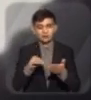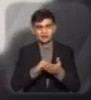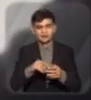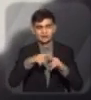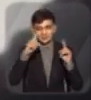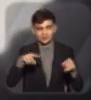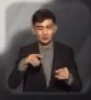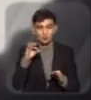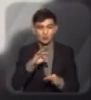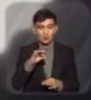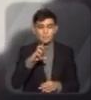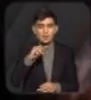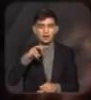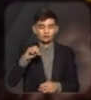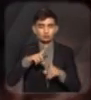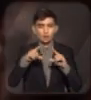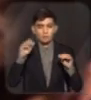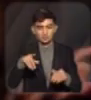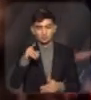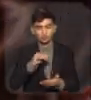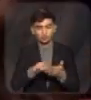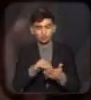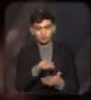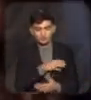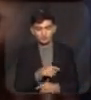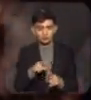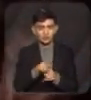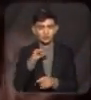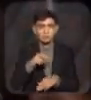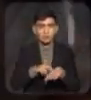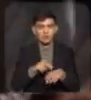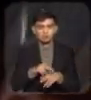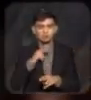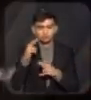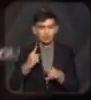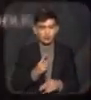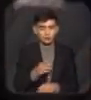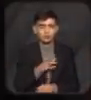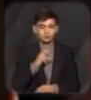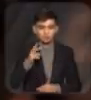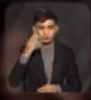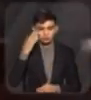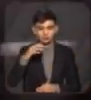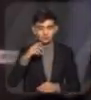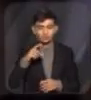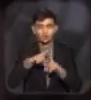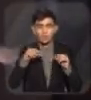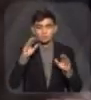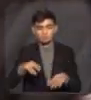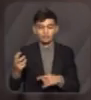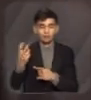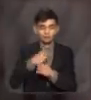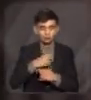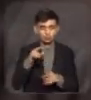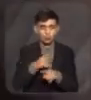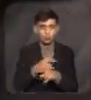сделанных в одной из тбилисских частных школ. Охрана сообщила в полицию, что кто-то проник ночью на территорию учебного заведения, написал на